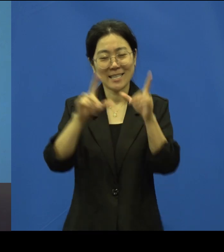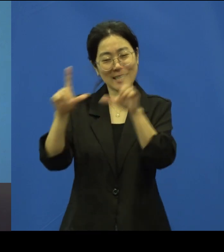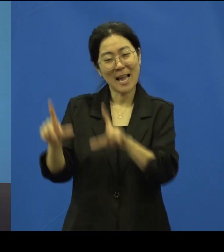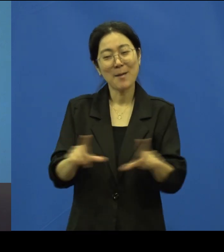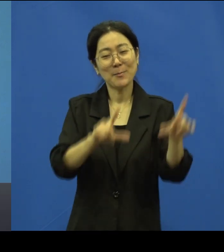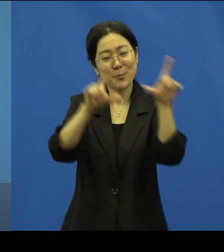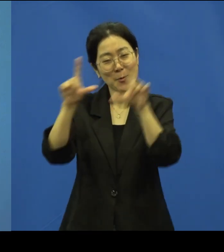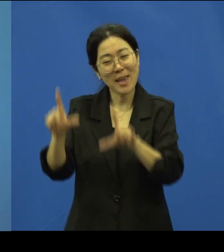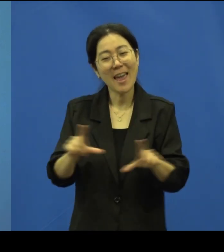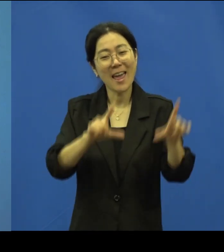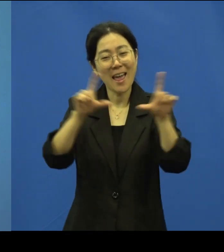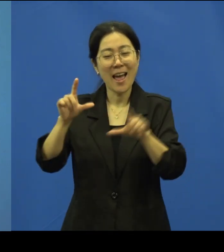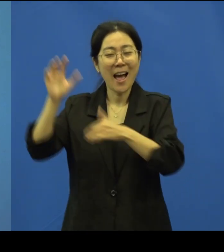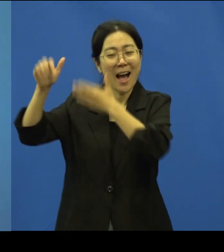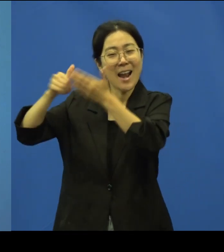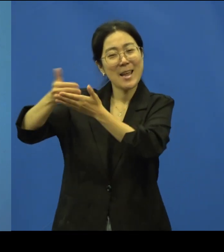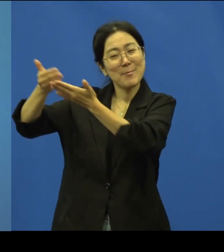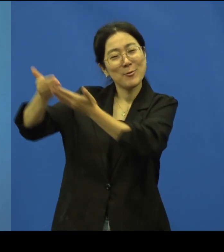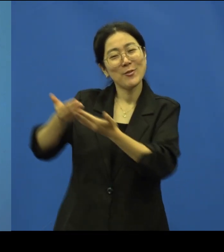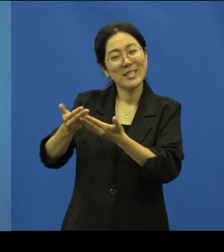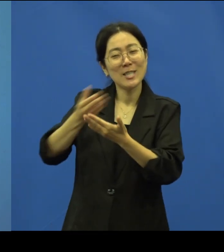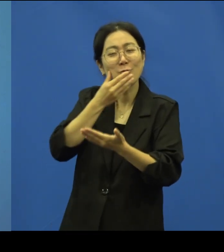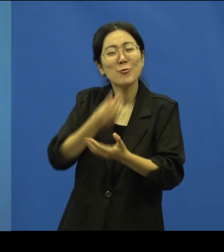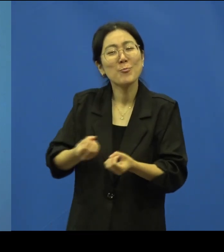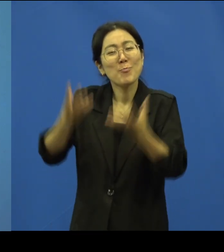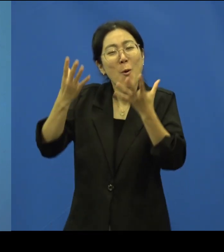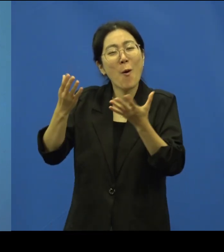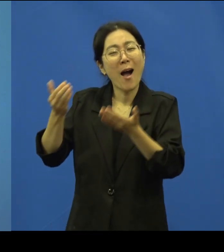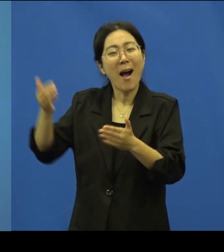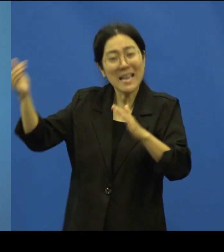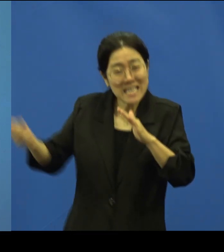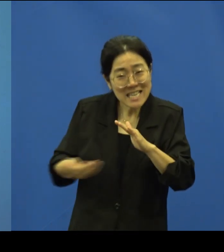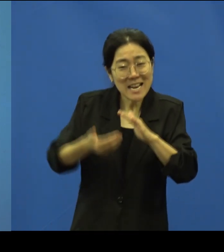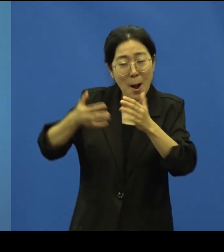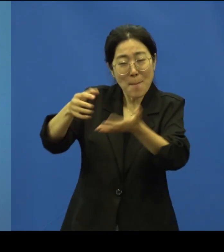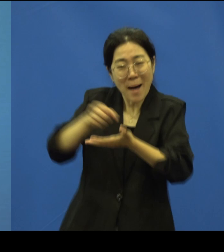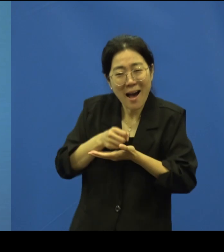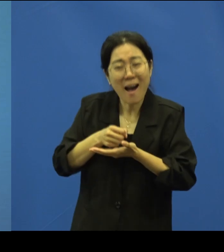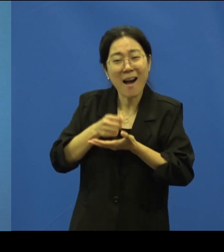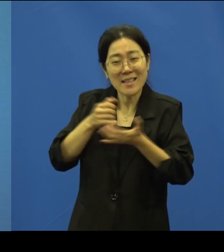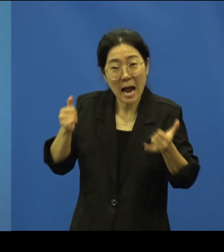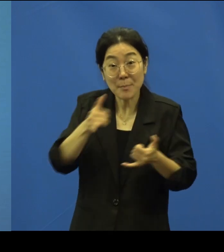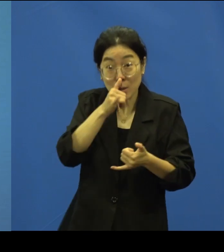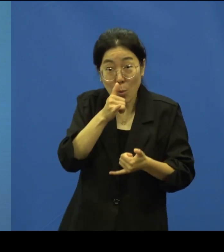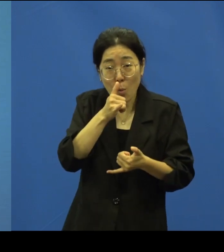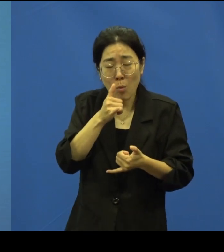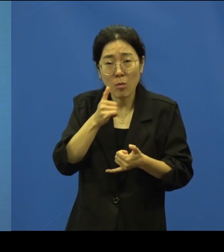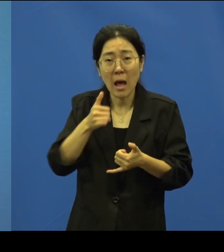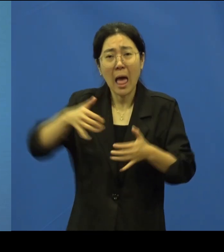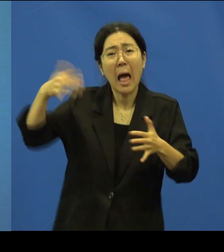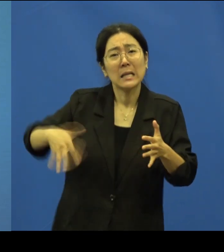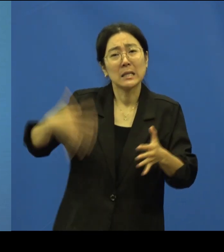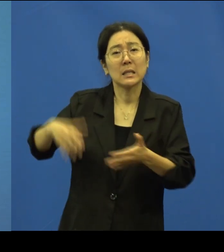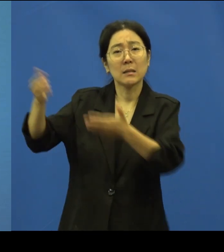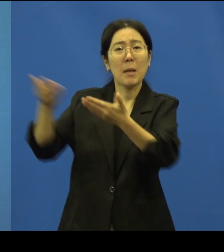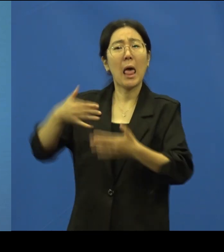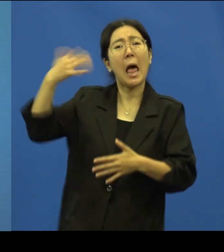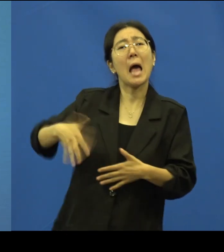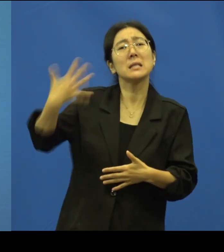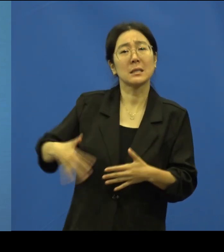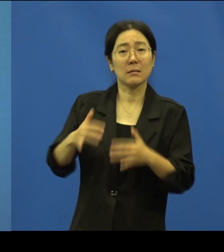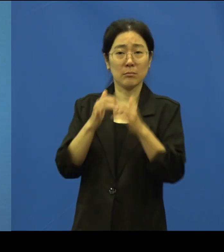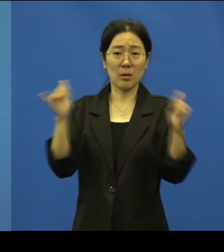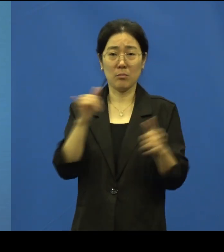현실에 실현된 사람이 있고, 여전히 그것이 하늘의 약속의 형태로 있는